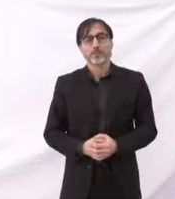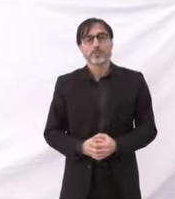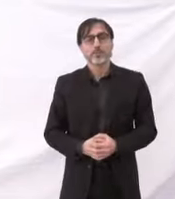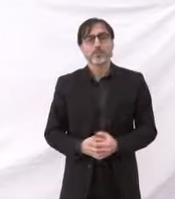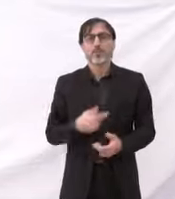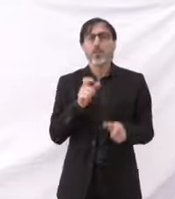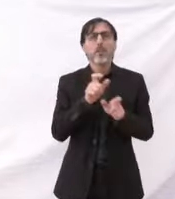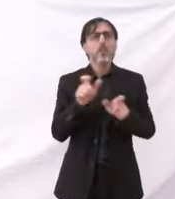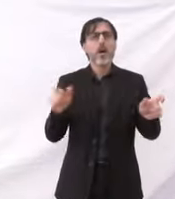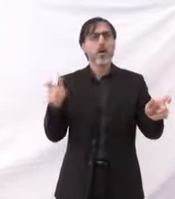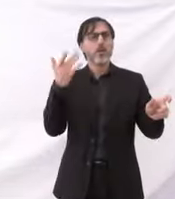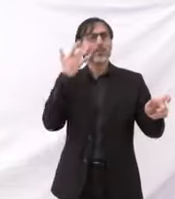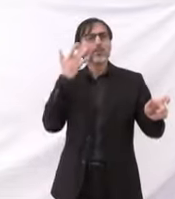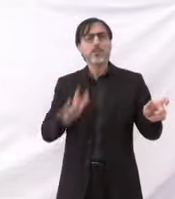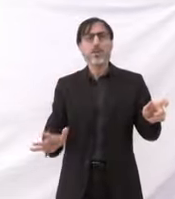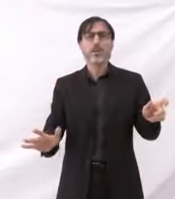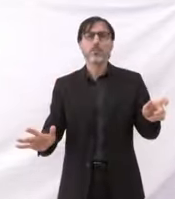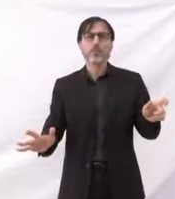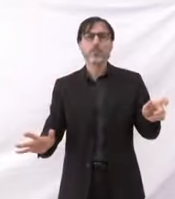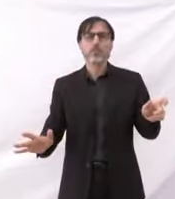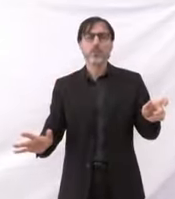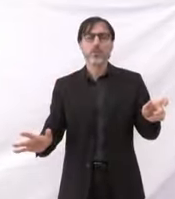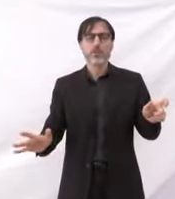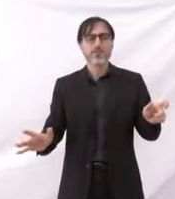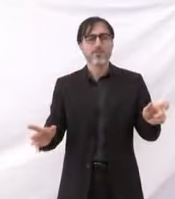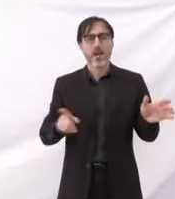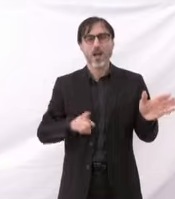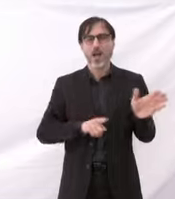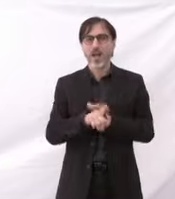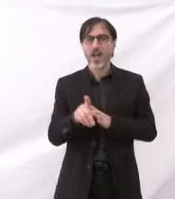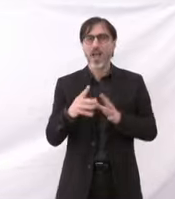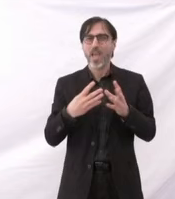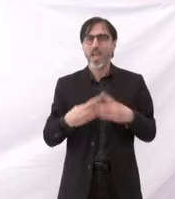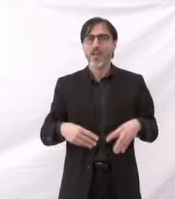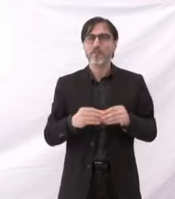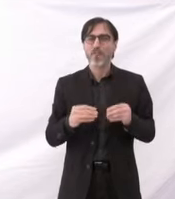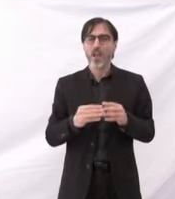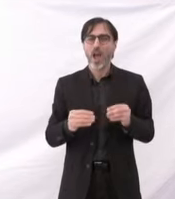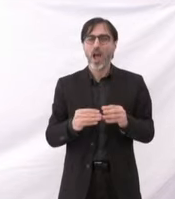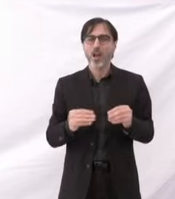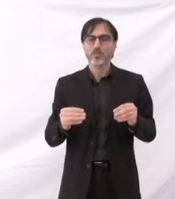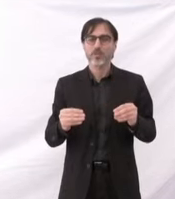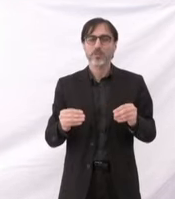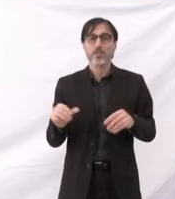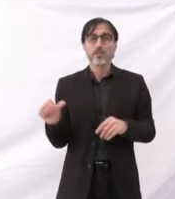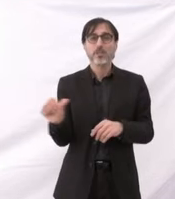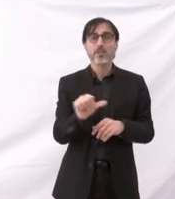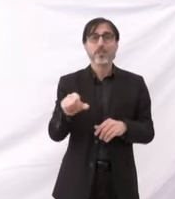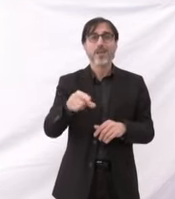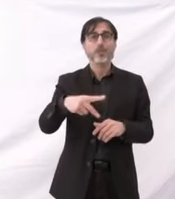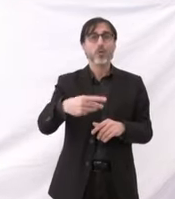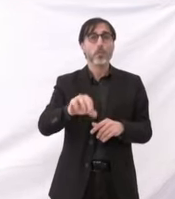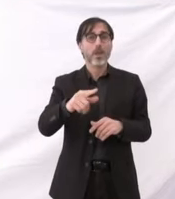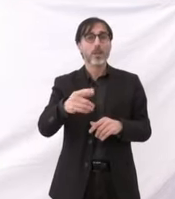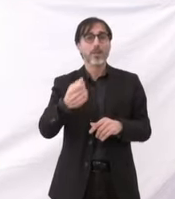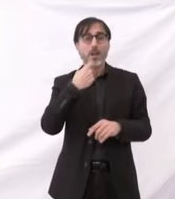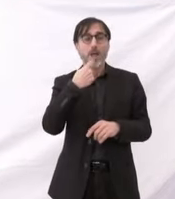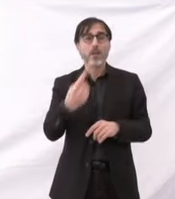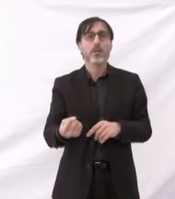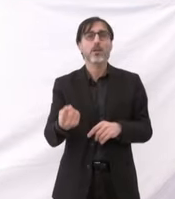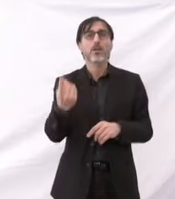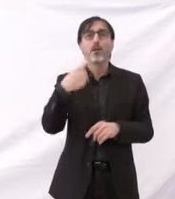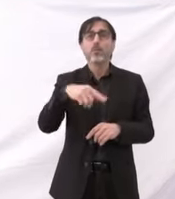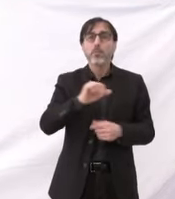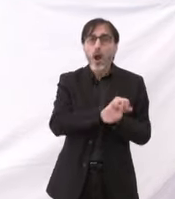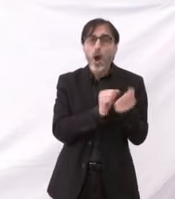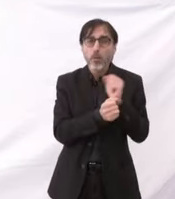queste parole molto semplici, ma così efficaci, quando Sandro Pertini ha detto per